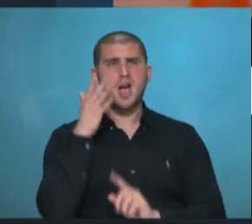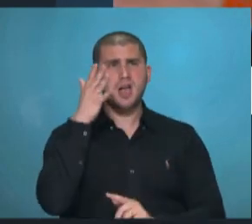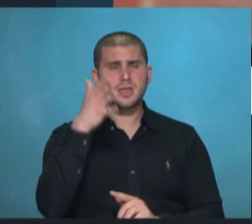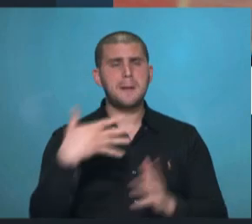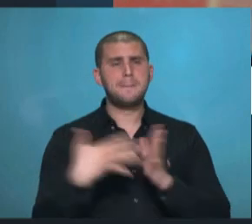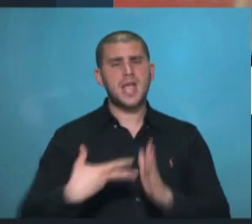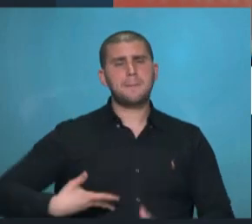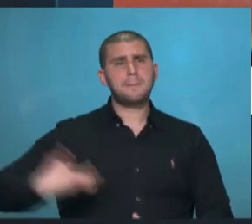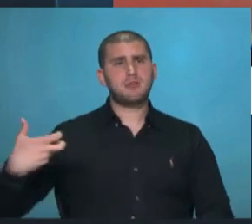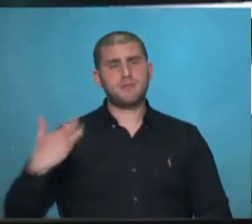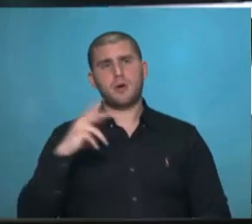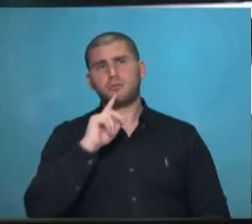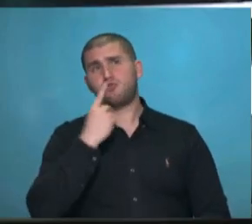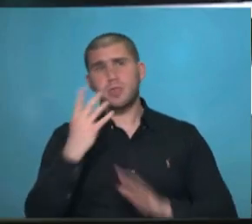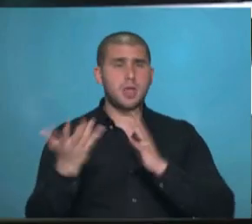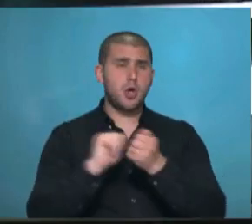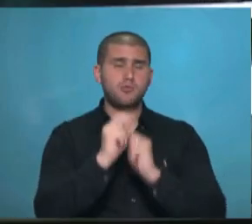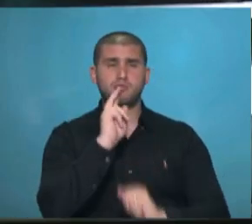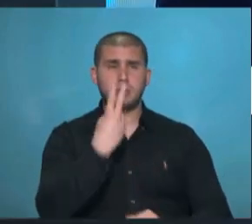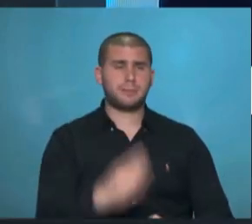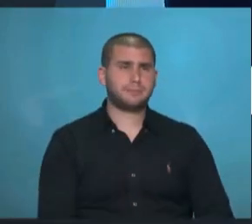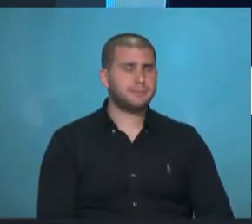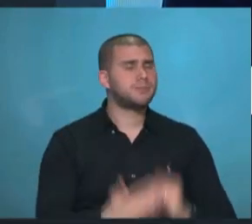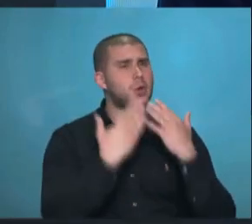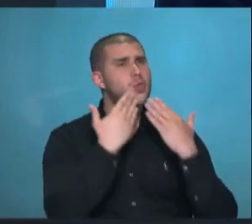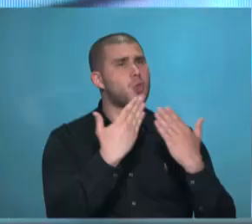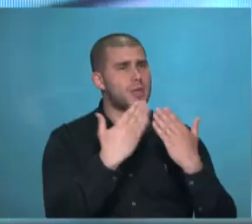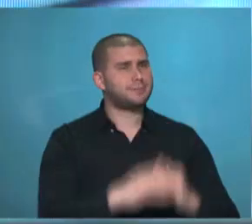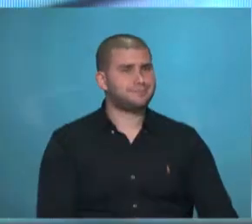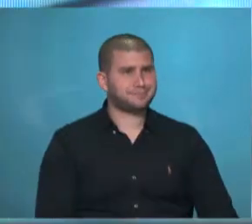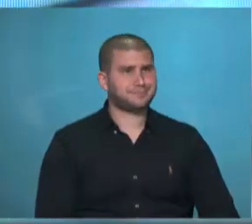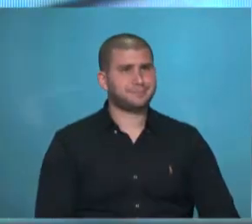השפיר בעוד שנה או שנתיים, מיכל. תודה רבה, קטי. תודה.